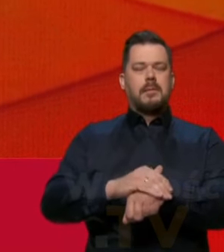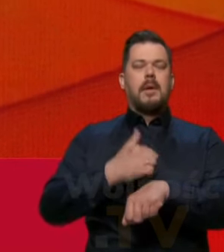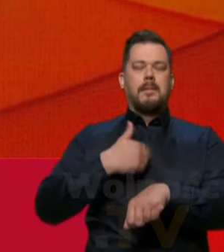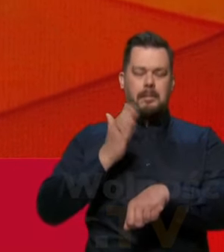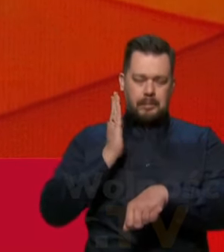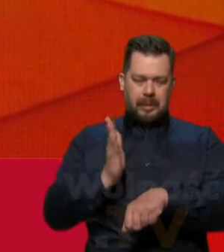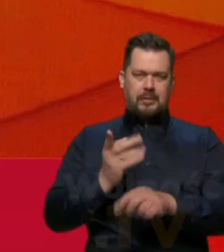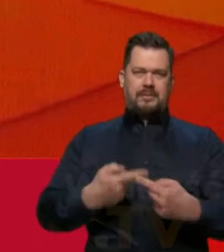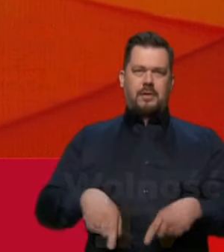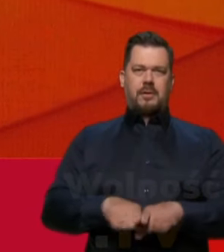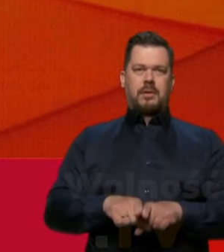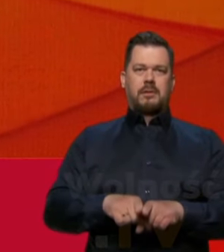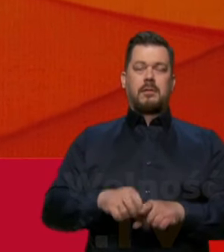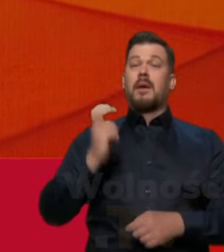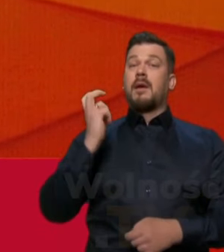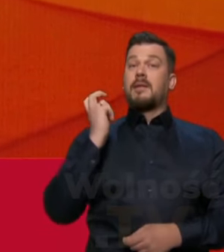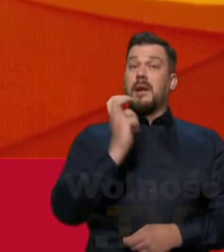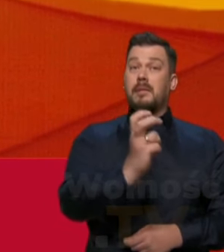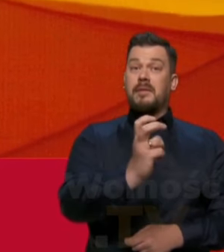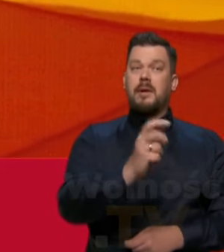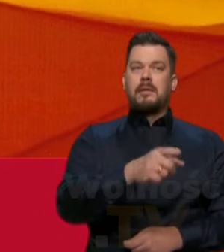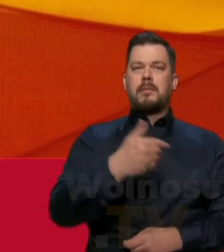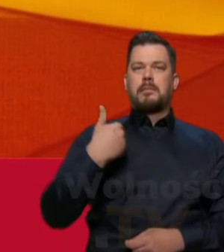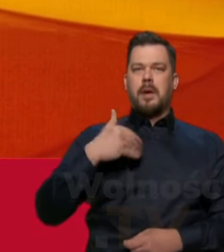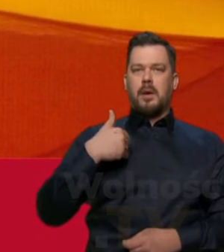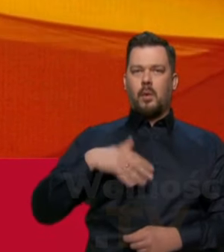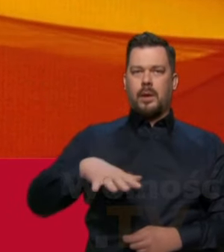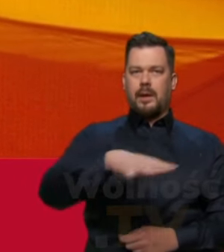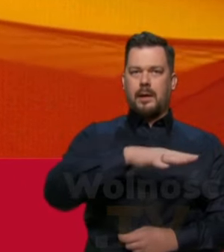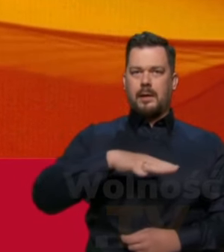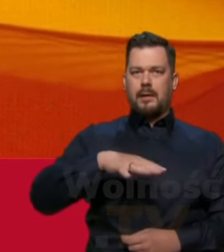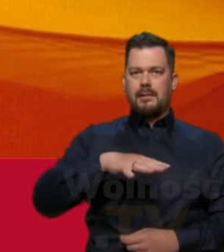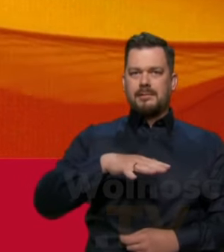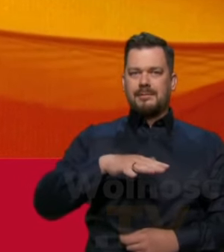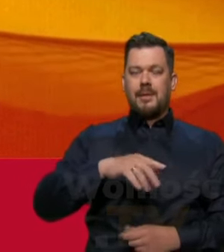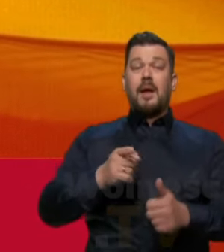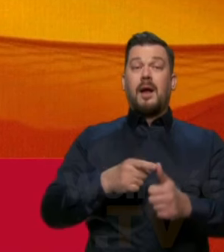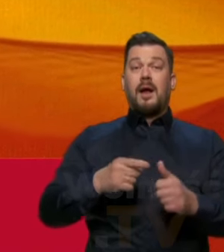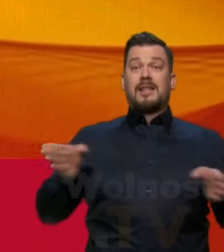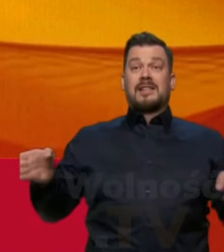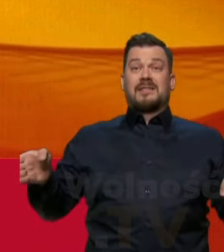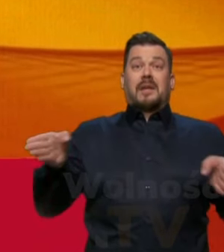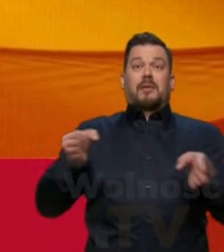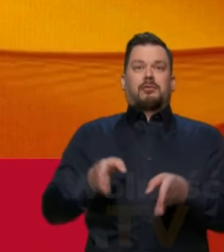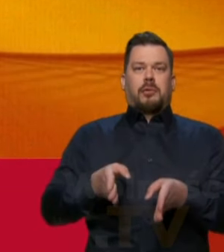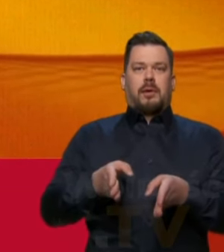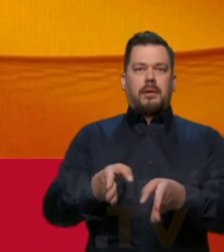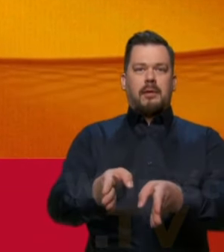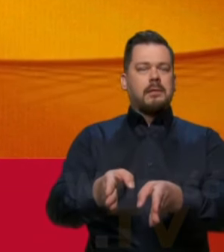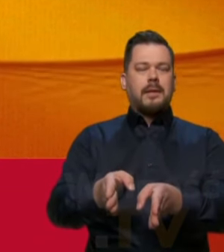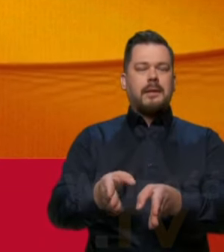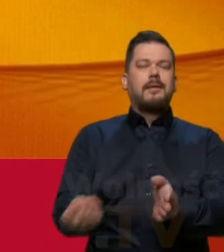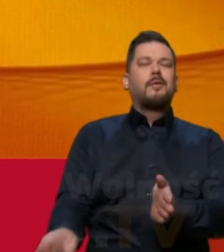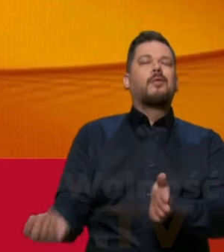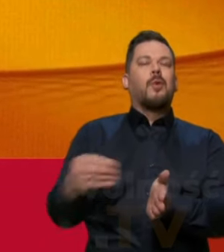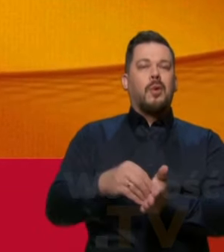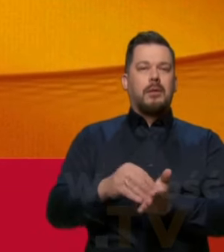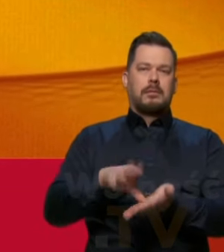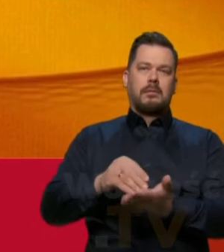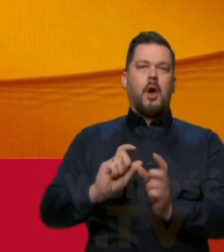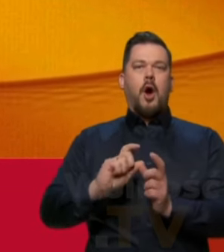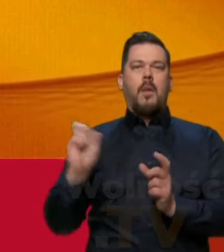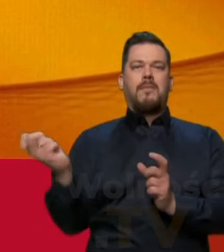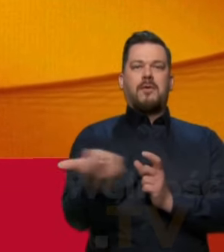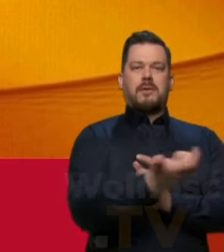zbudujemy, jak na przykład tramwaj na Zieloną Białołękę. Oprócz tego nie będziemy zwężać ulic, tylko będziemy je budować, jak obwodnicę